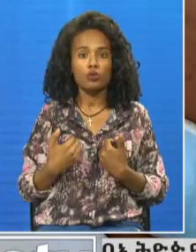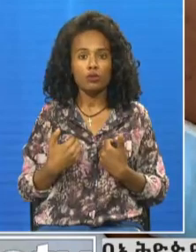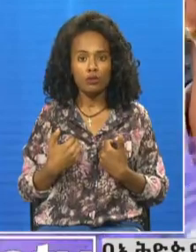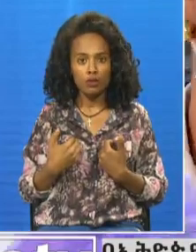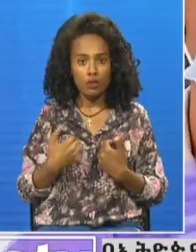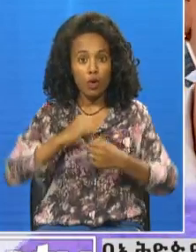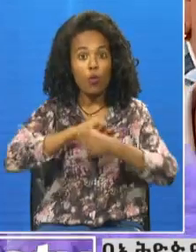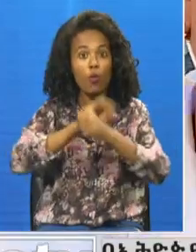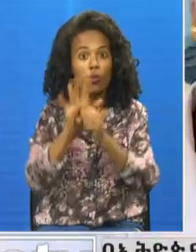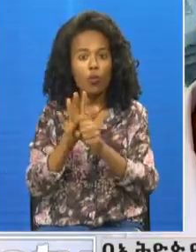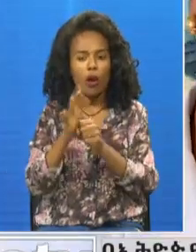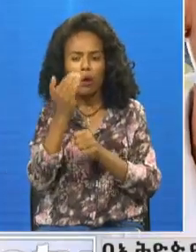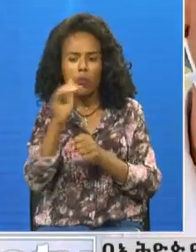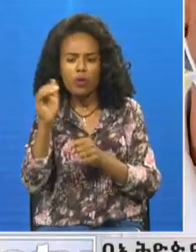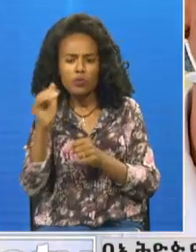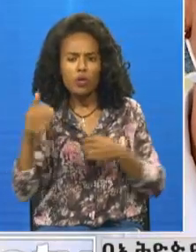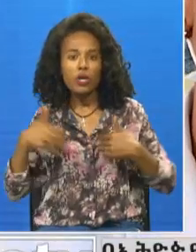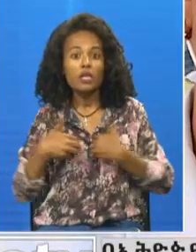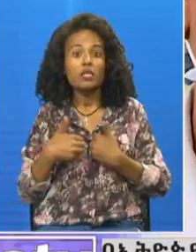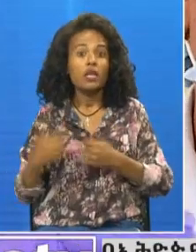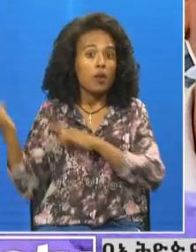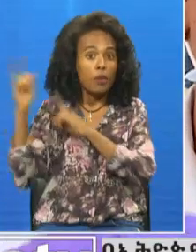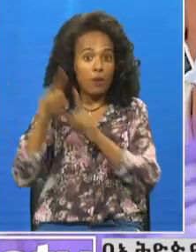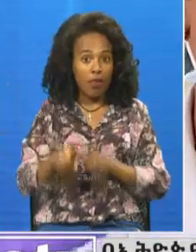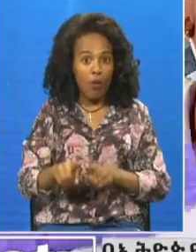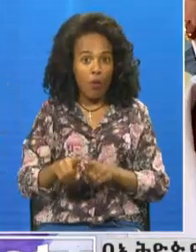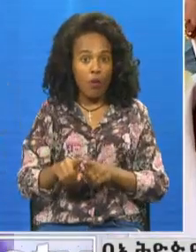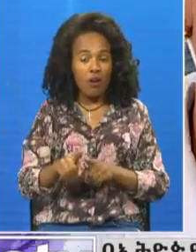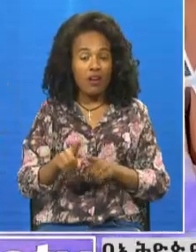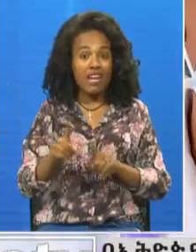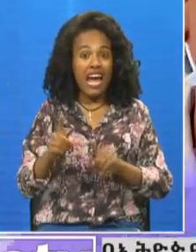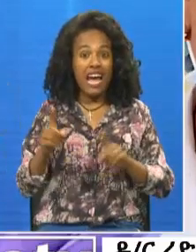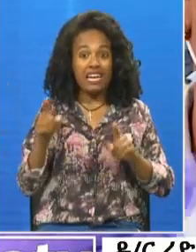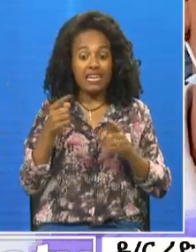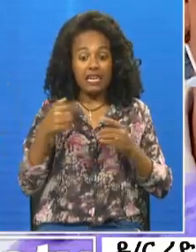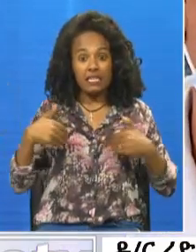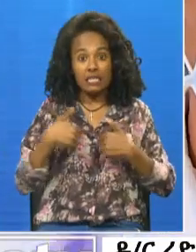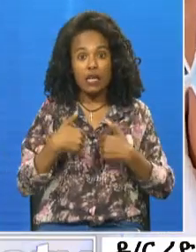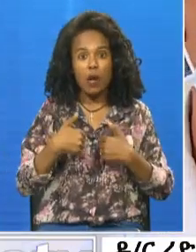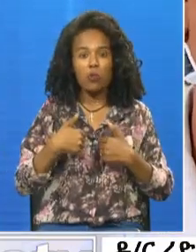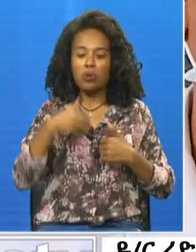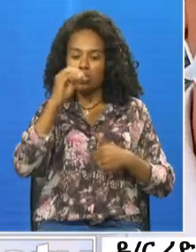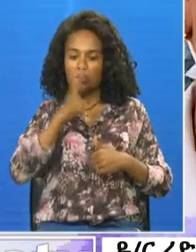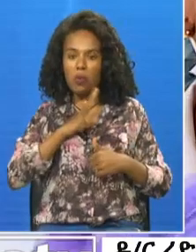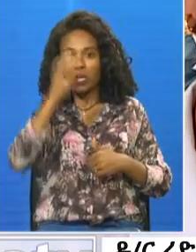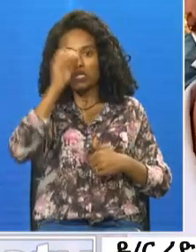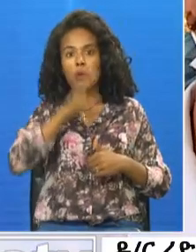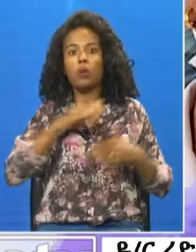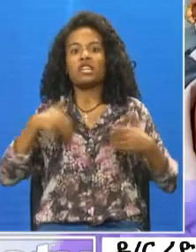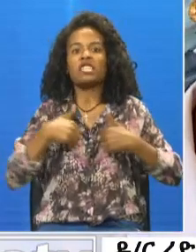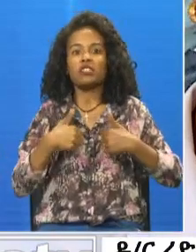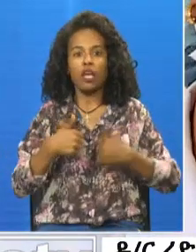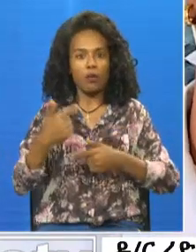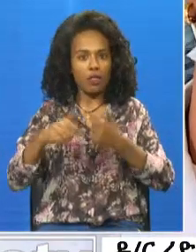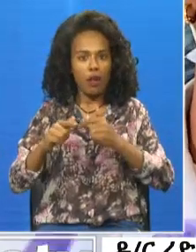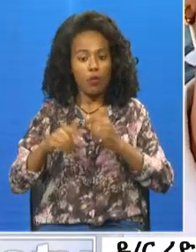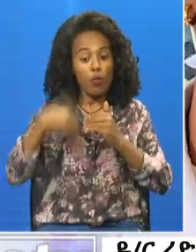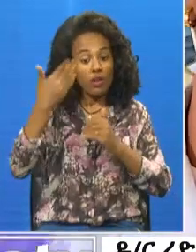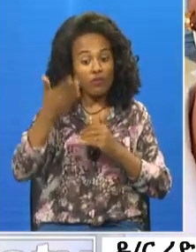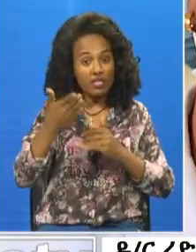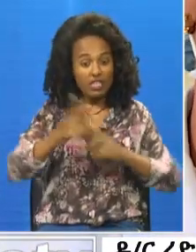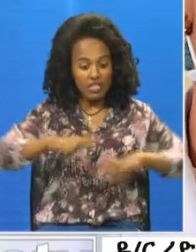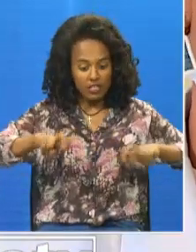ጤና ምርመራና ጥናት ማዕከል የሚወጡ የምርምር ውጤቶች ደረጃቸውን ይጠብቁ በአለም አቀፍ ደረጃ ተቀባይነት ያላቸው